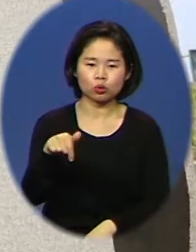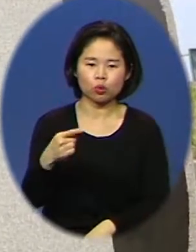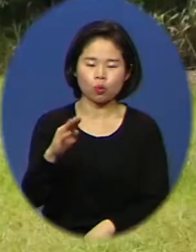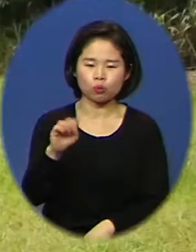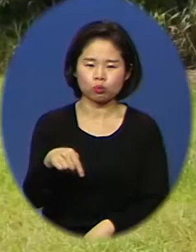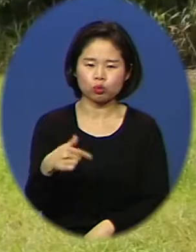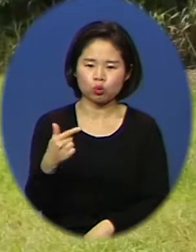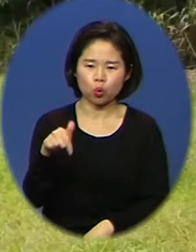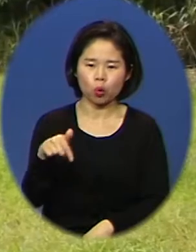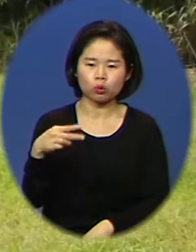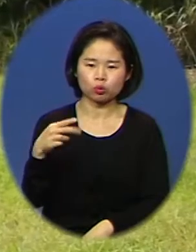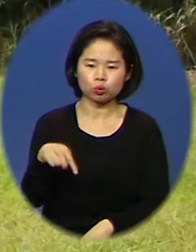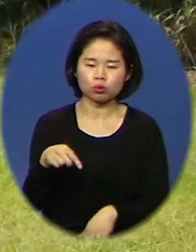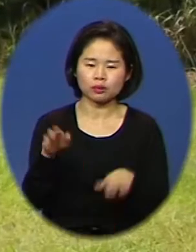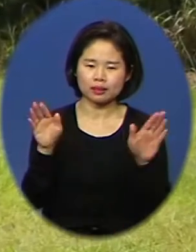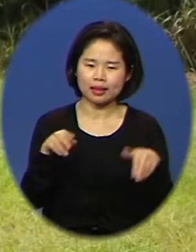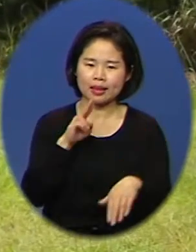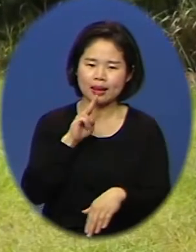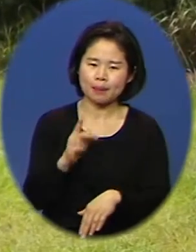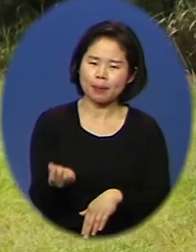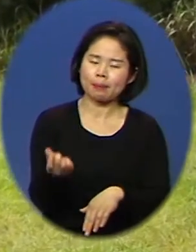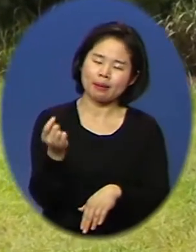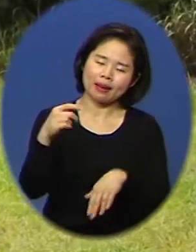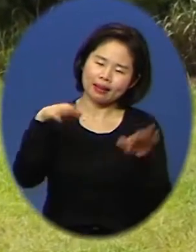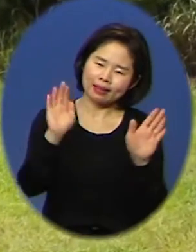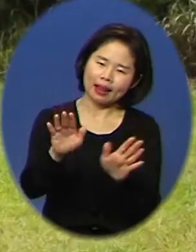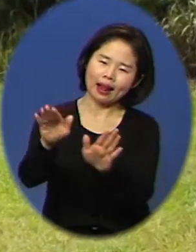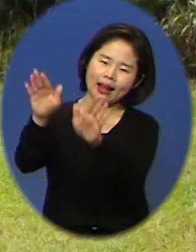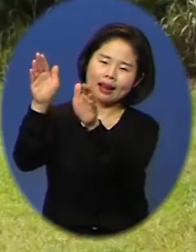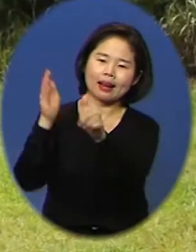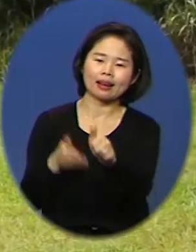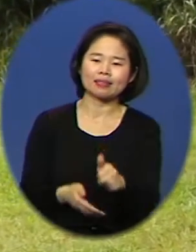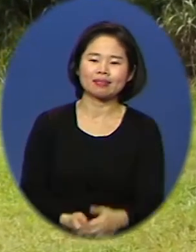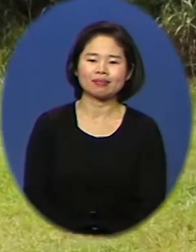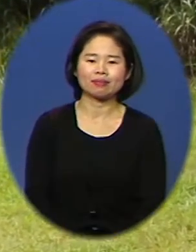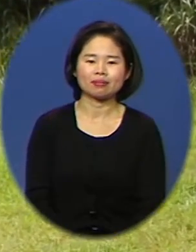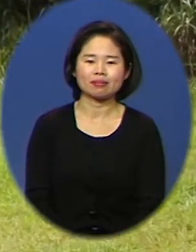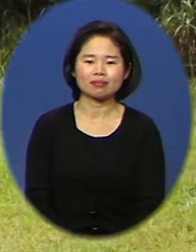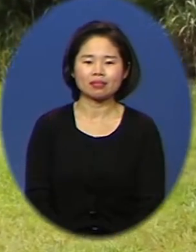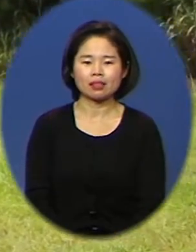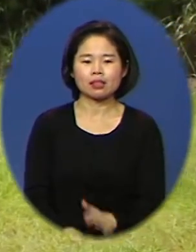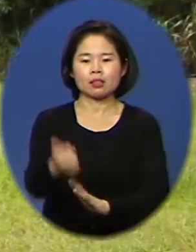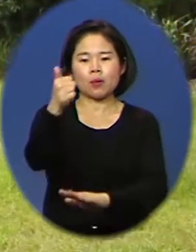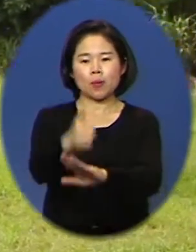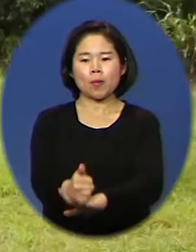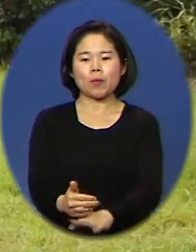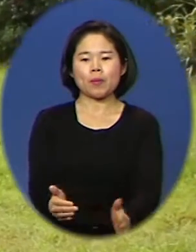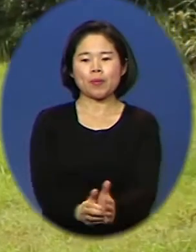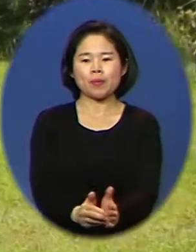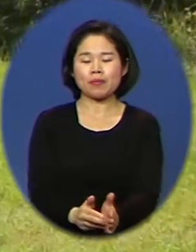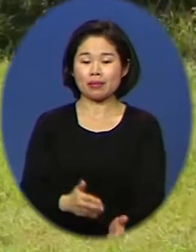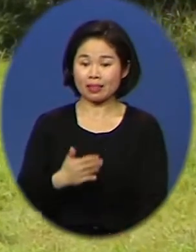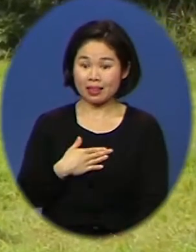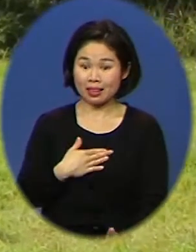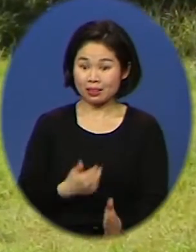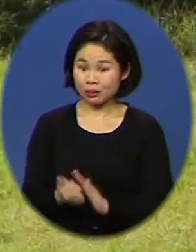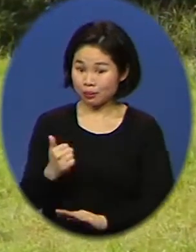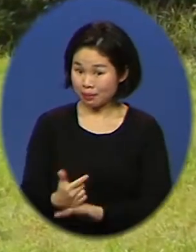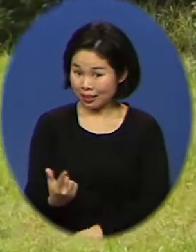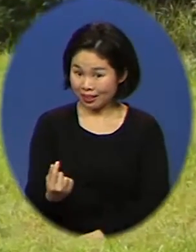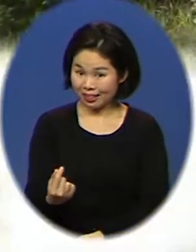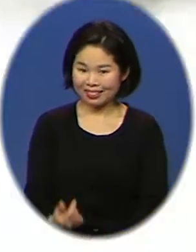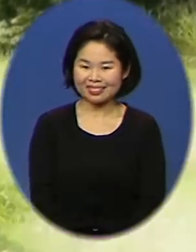녹두새야 어서 바삐 날아가라. 미션 성공했습니다. 저 미션 성공한 거 맞나요?